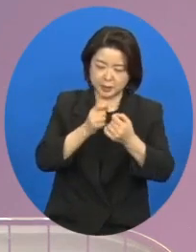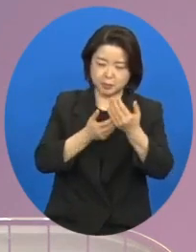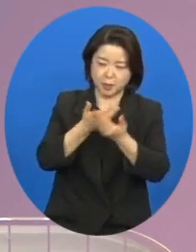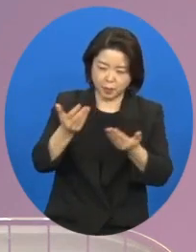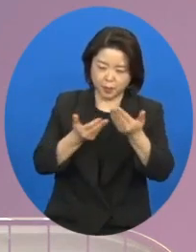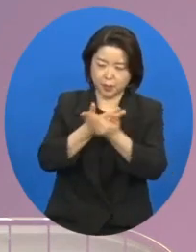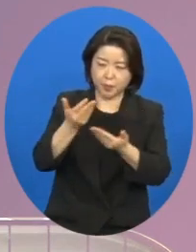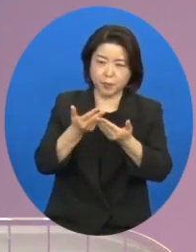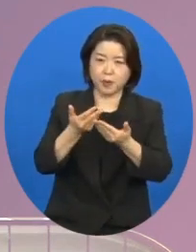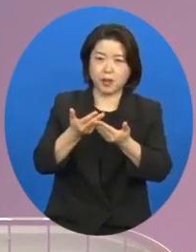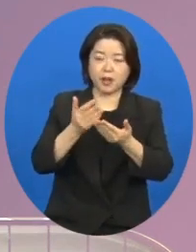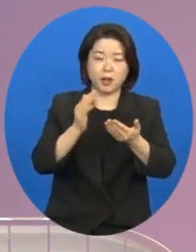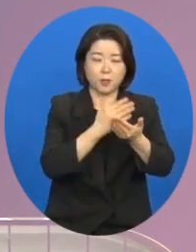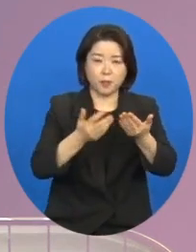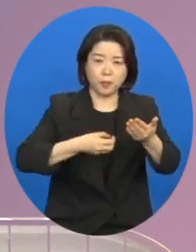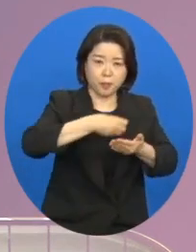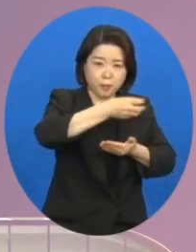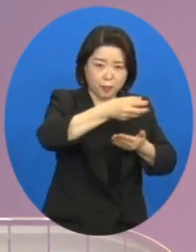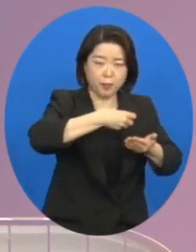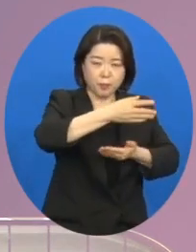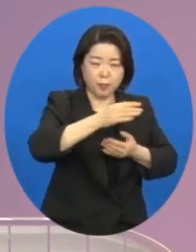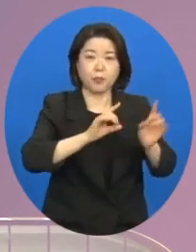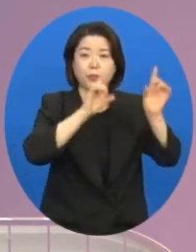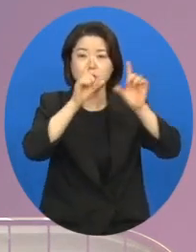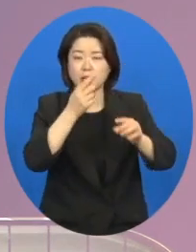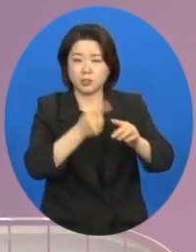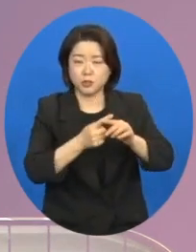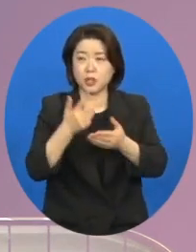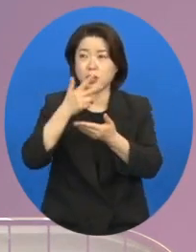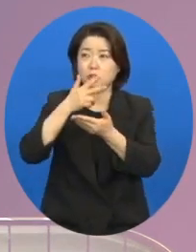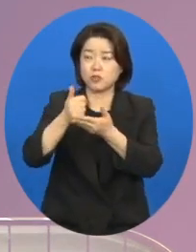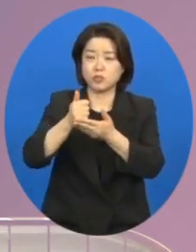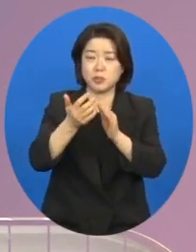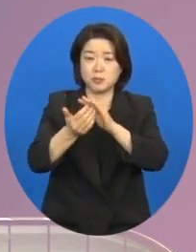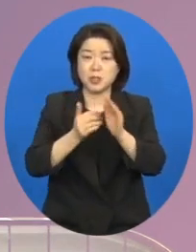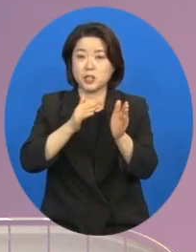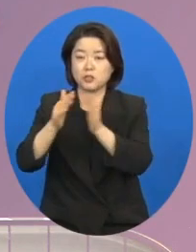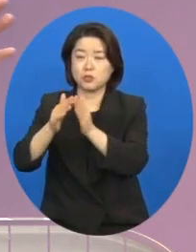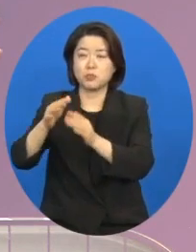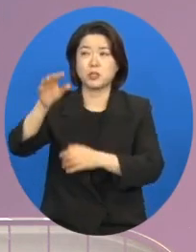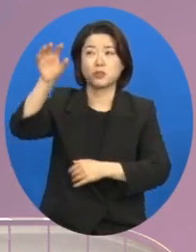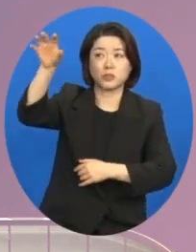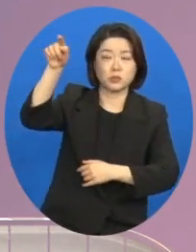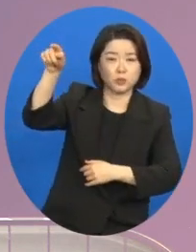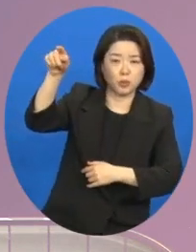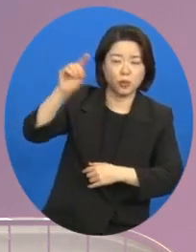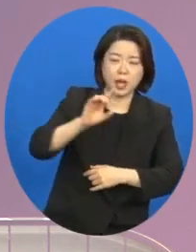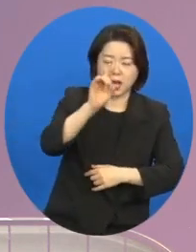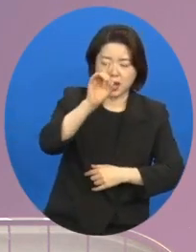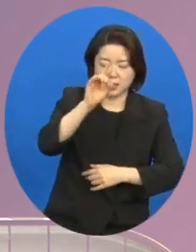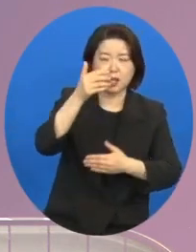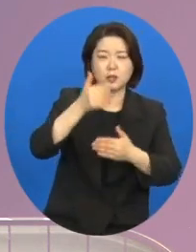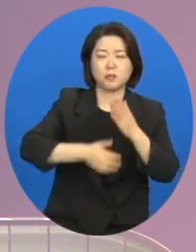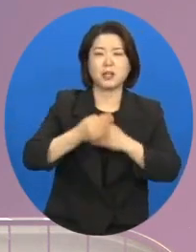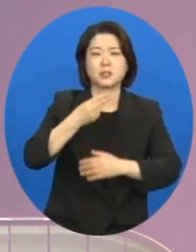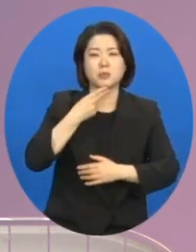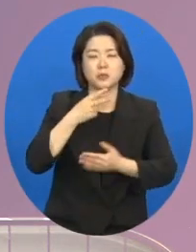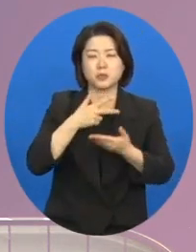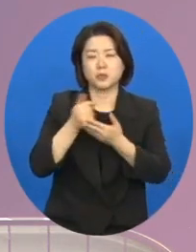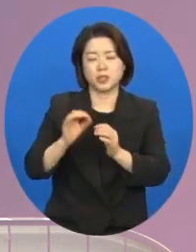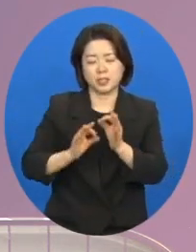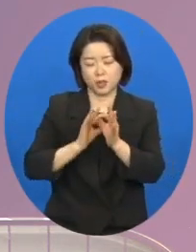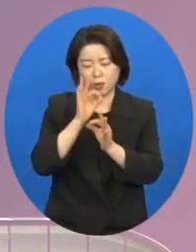그것을 베풀며 사시다가 주님이 예비하신 그 거처에 한 분도 빠짐없이 주님과 영원한 교제를